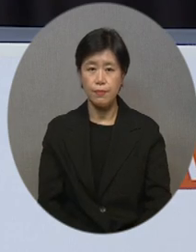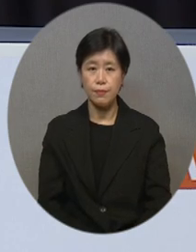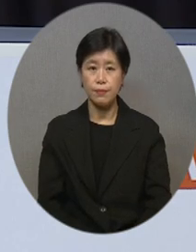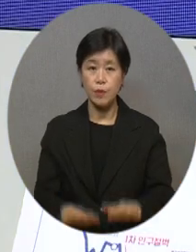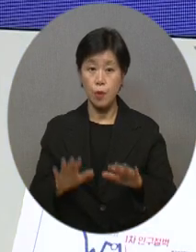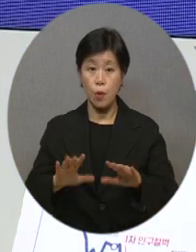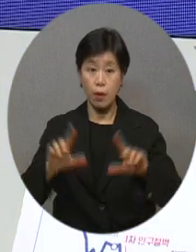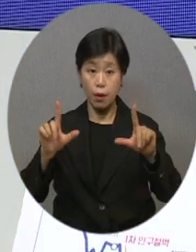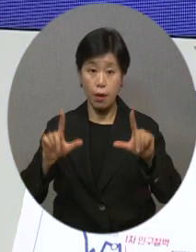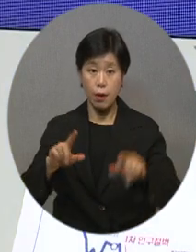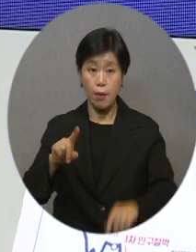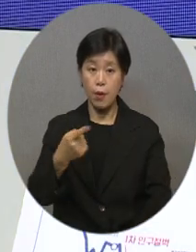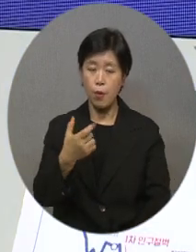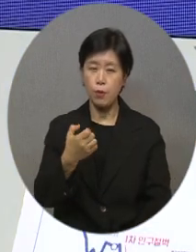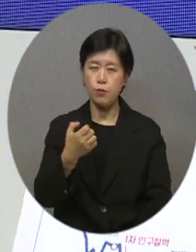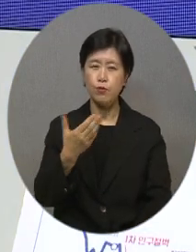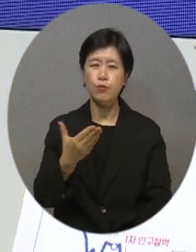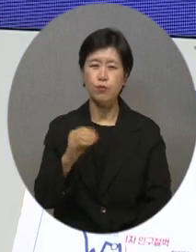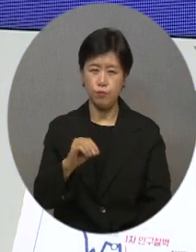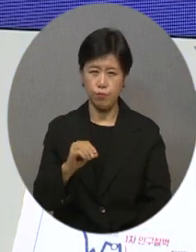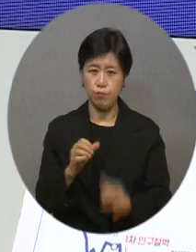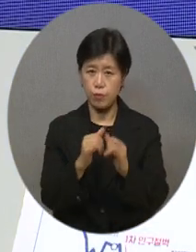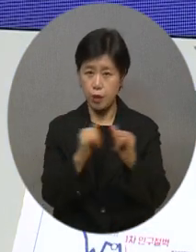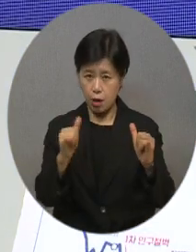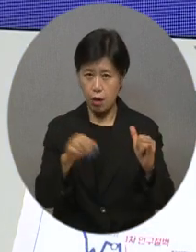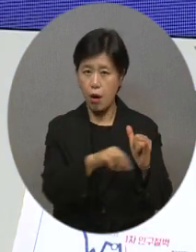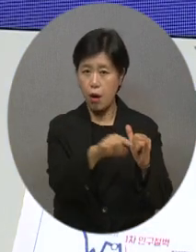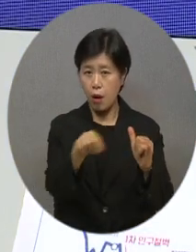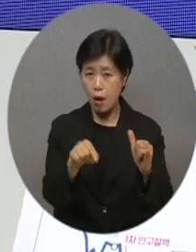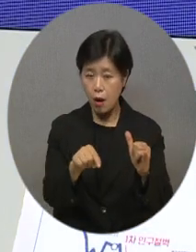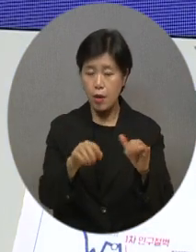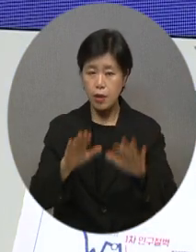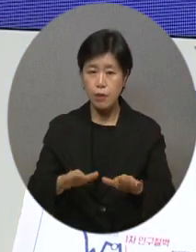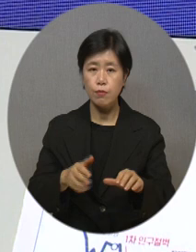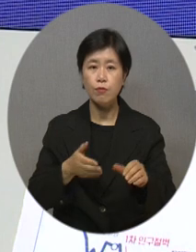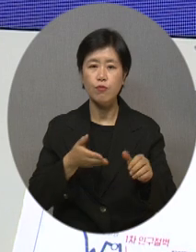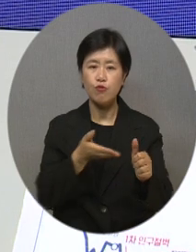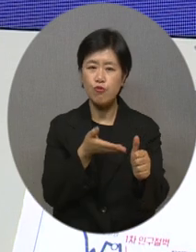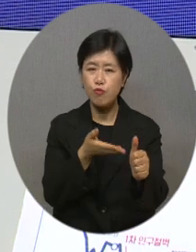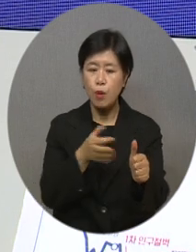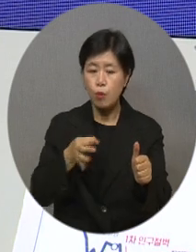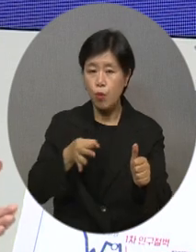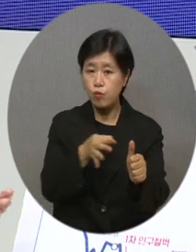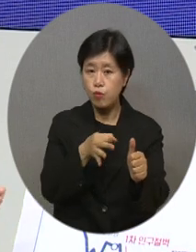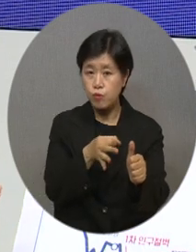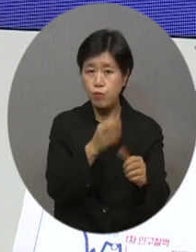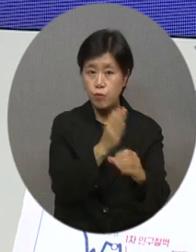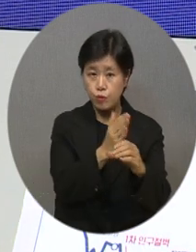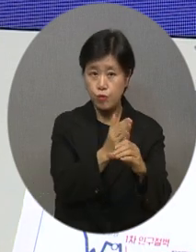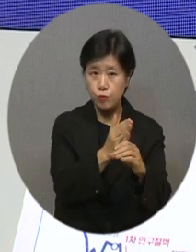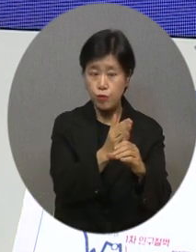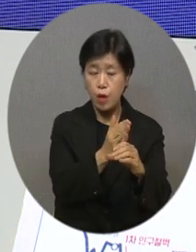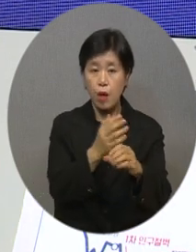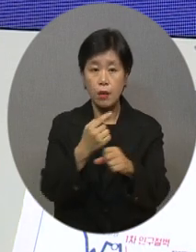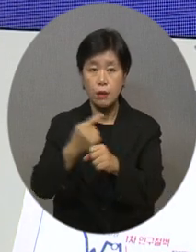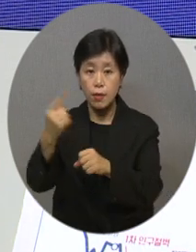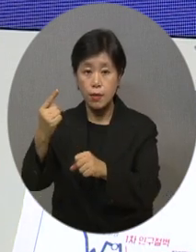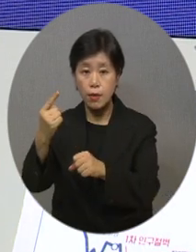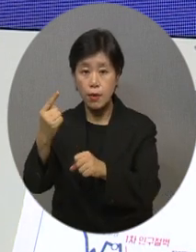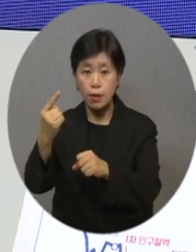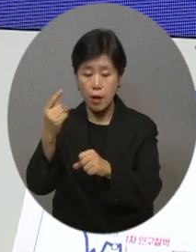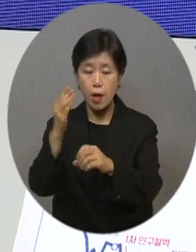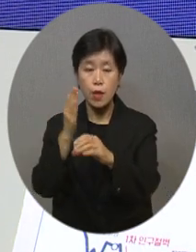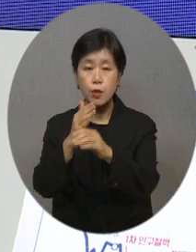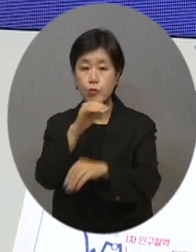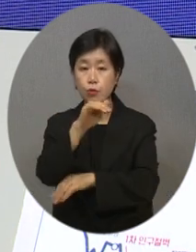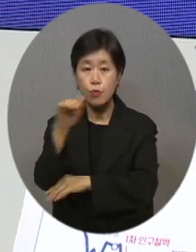금년에 159만 명 정도가 생계급여 혜택을 받고 계십니다. 내년도에 이렇게 기준선이 올라가고 이렇게 하게 되면